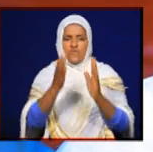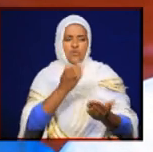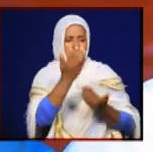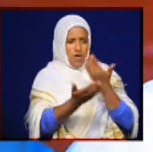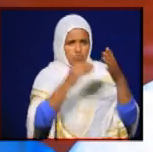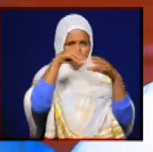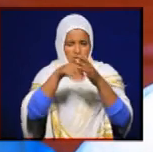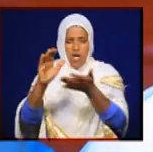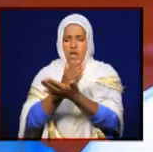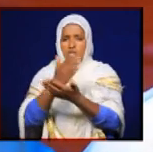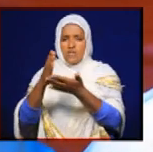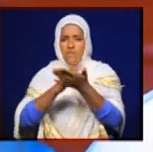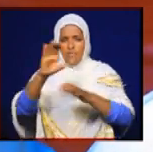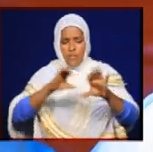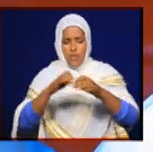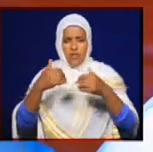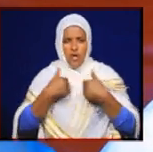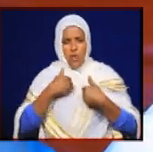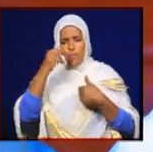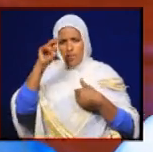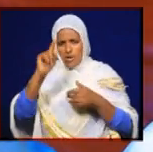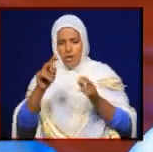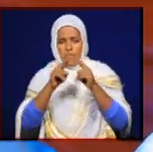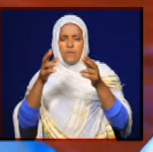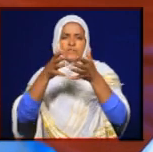በመንፈሳዊ አገልግሎት ውስጥ አሳታፊ ለማድረግ ያለው ሚና